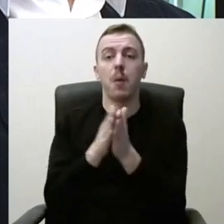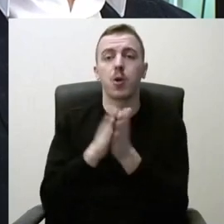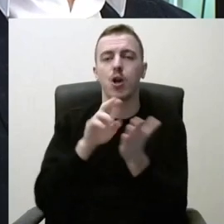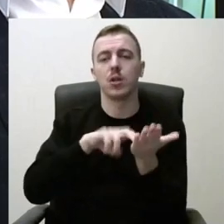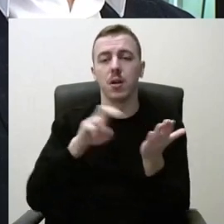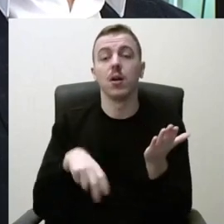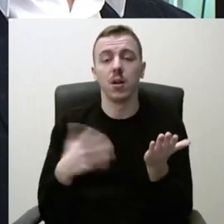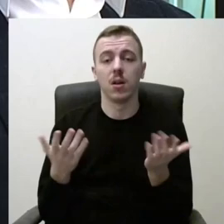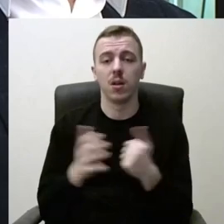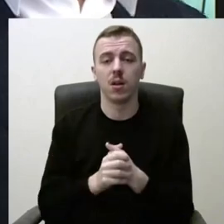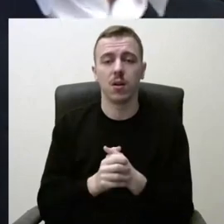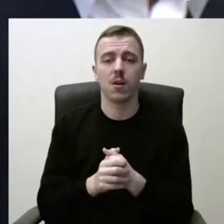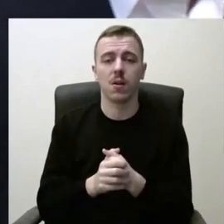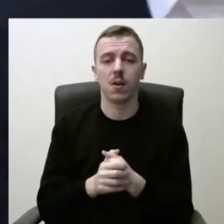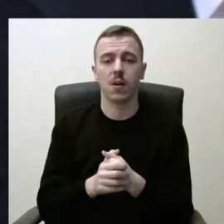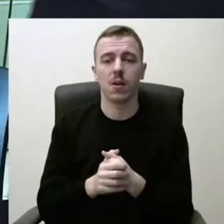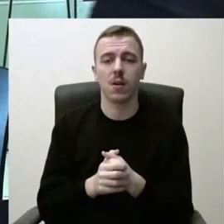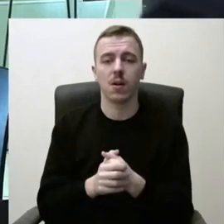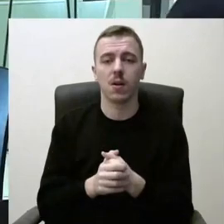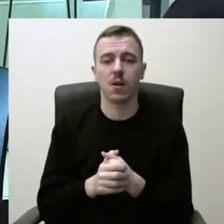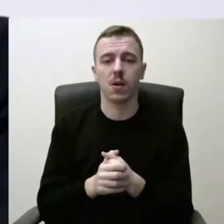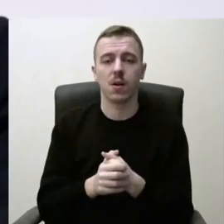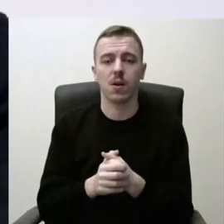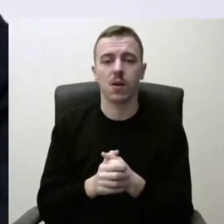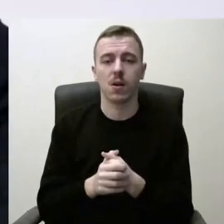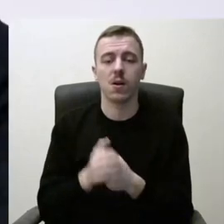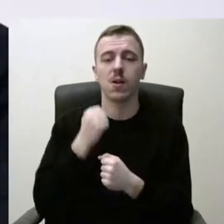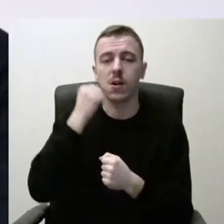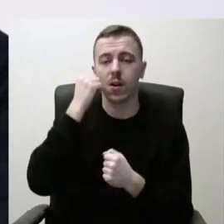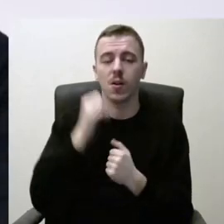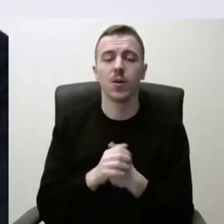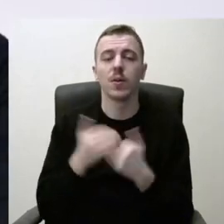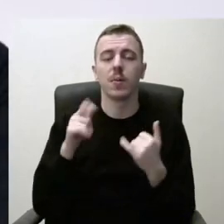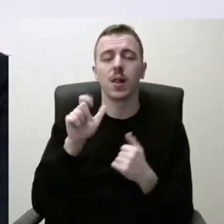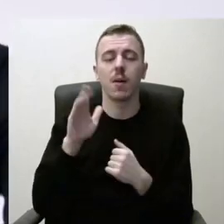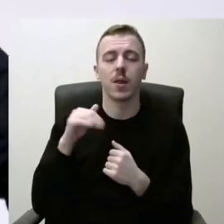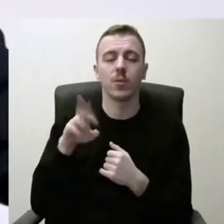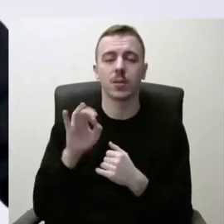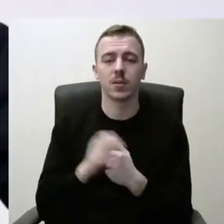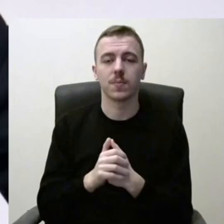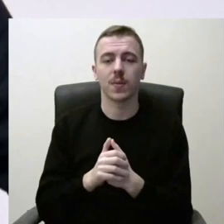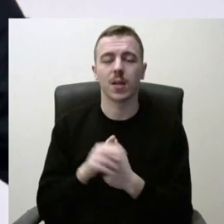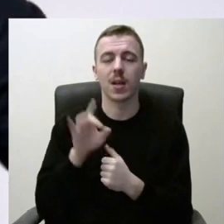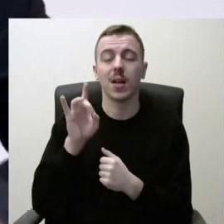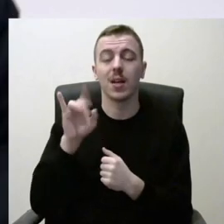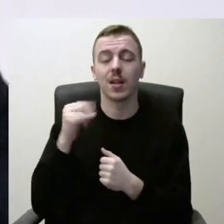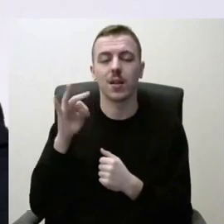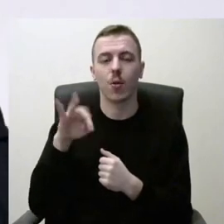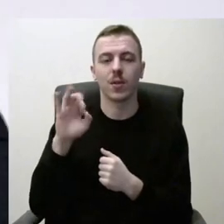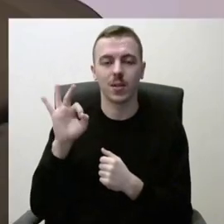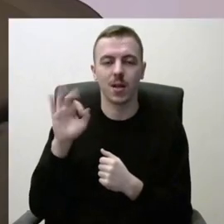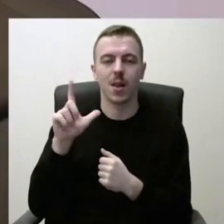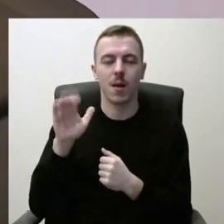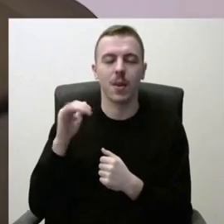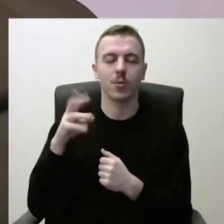būkim faktiškai teisingi. Dėkuoju. Ponas Labanauskas. Gintautas Labanauskas, demokratai.